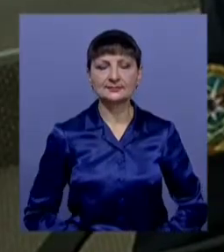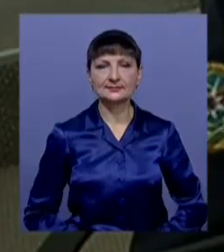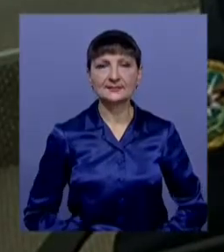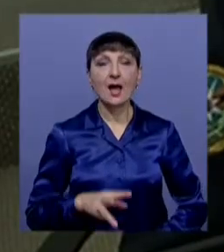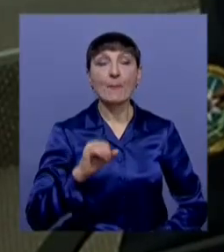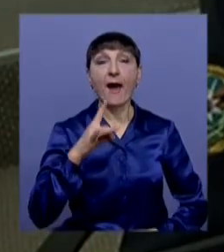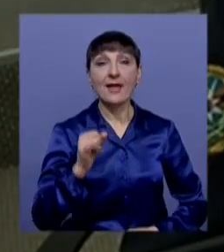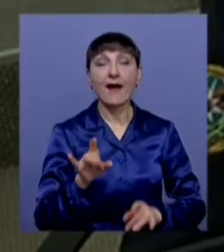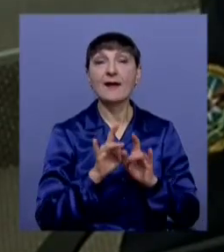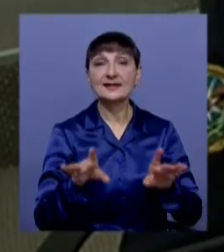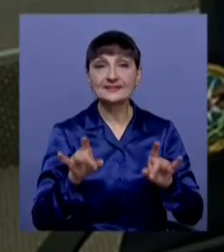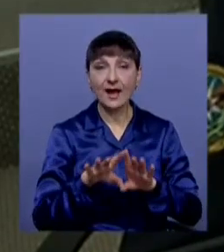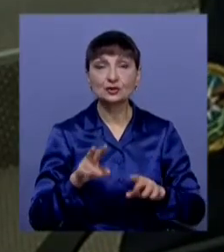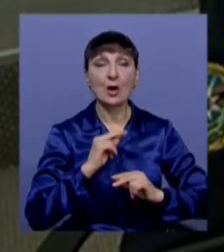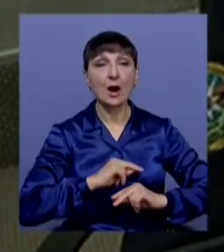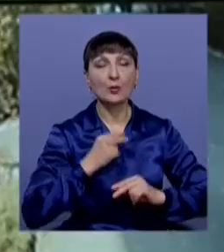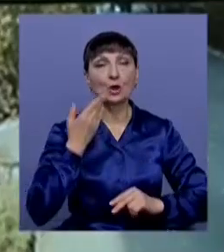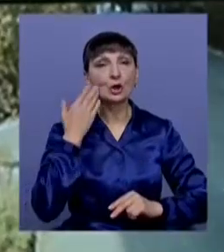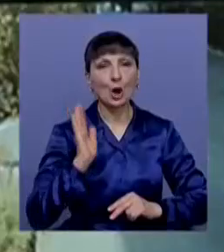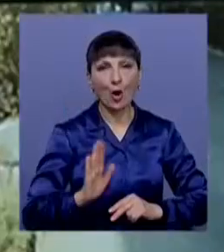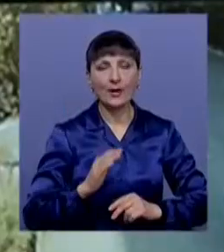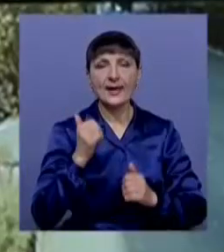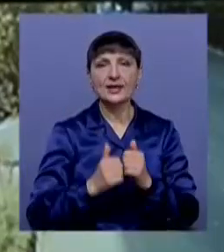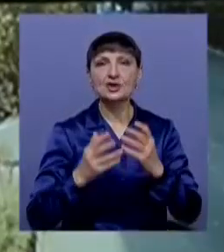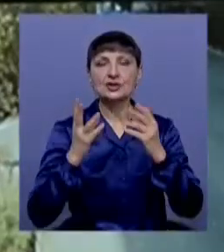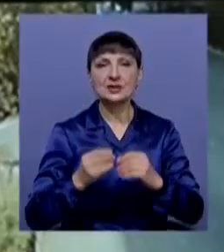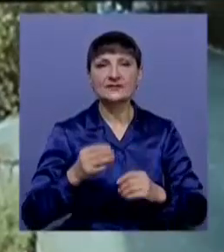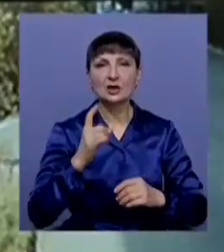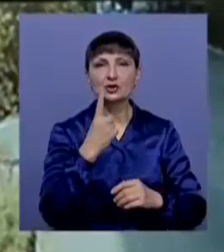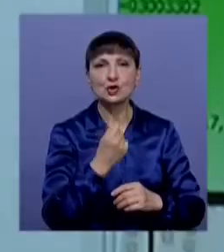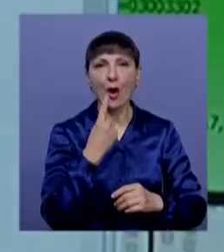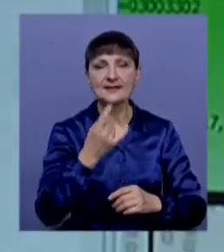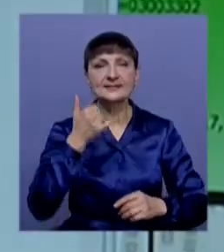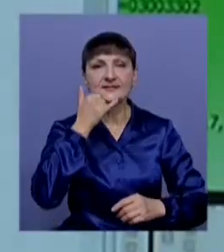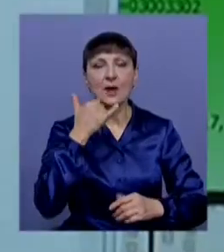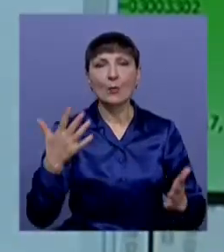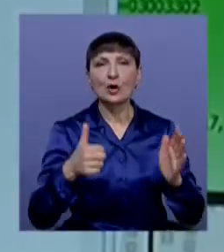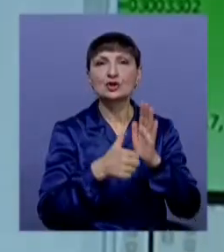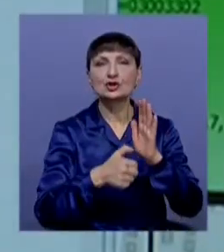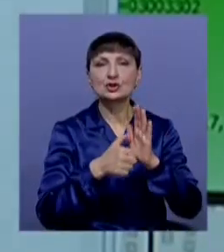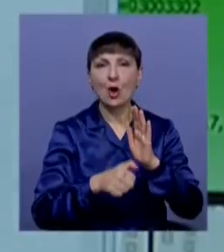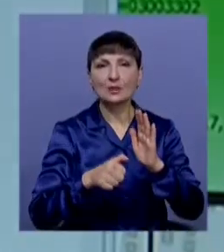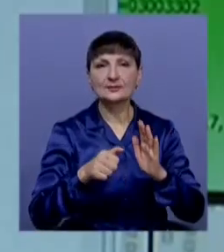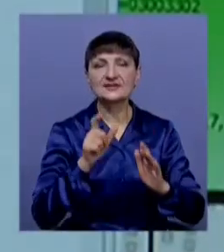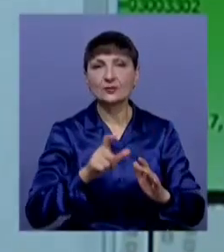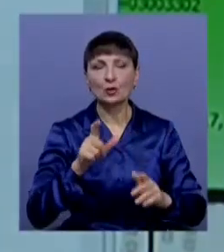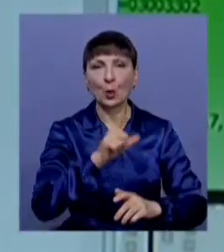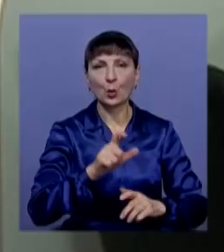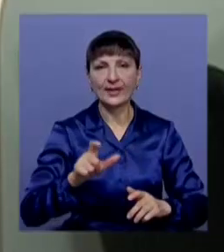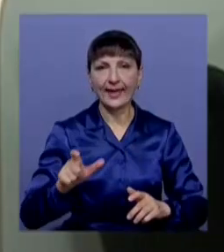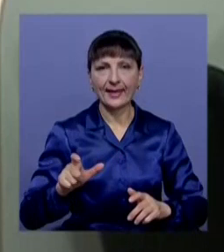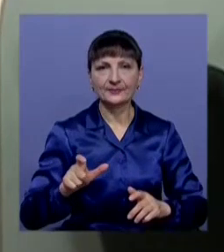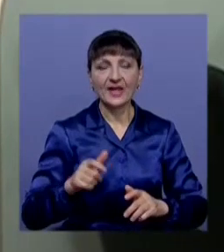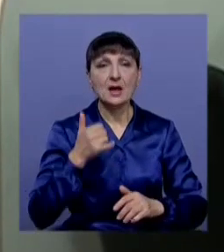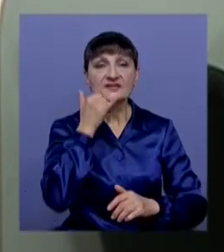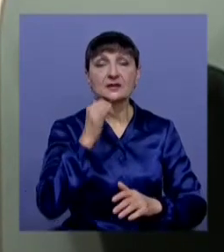Майра Касенова рассказывает, что работа нелегкая. Ежедневно на пульт 101 поступает более 600 звонков от обеспокоенных жителей.